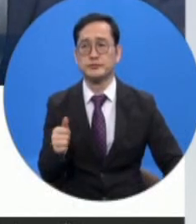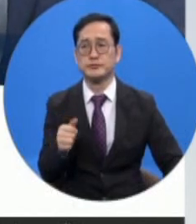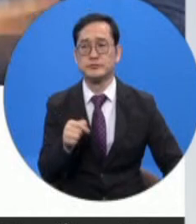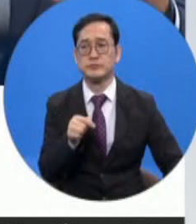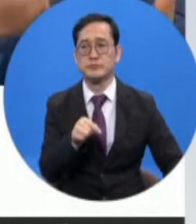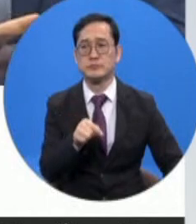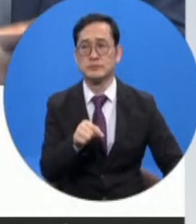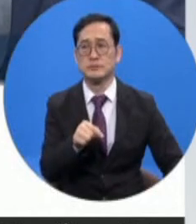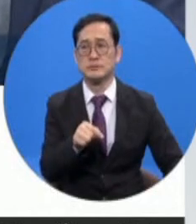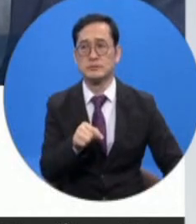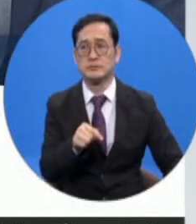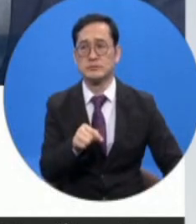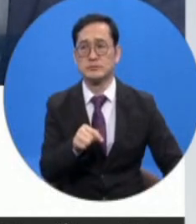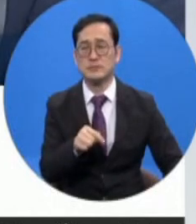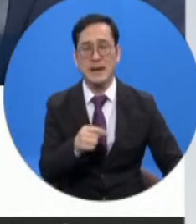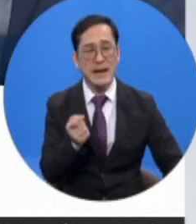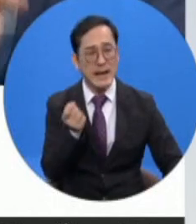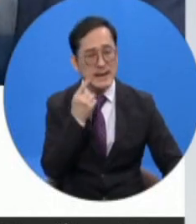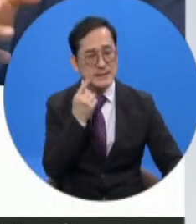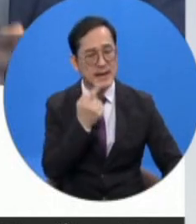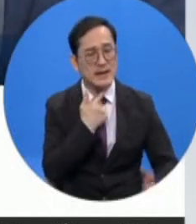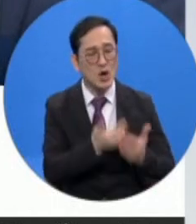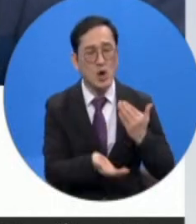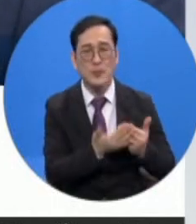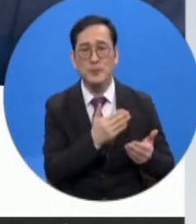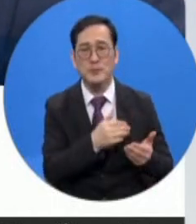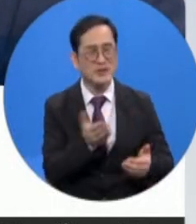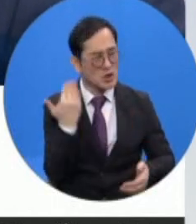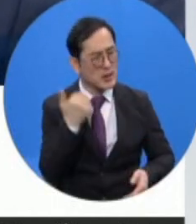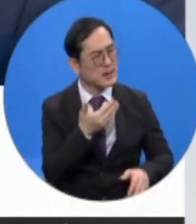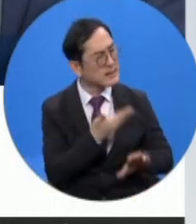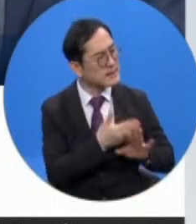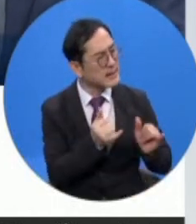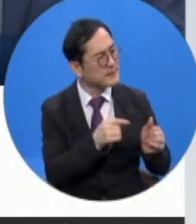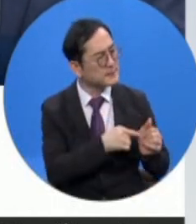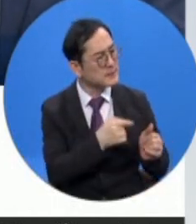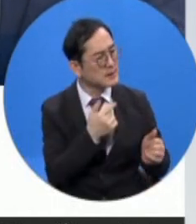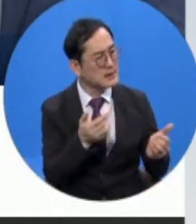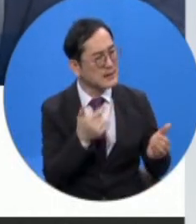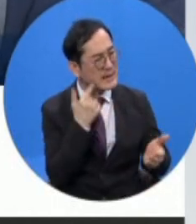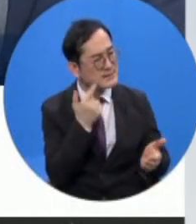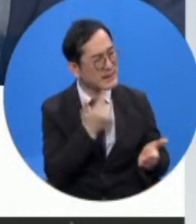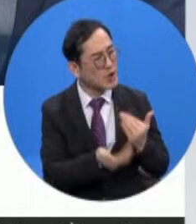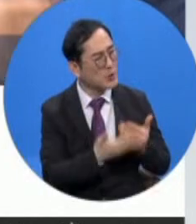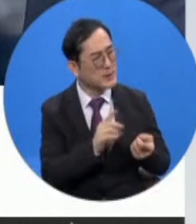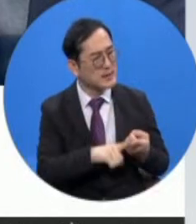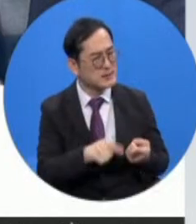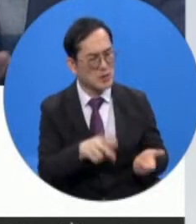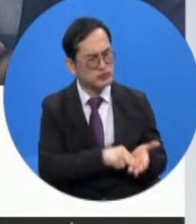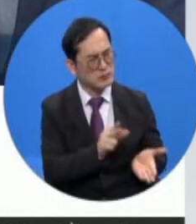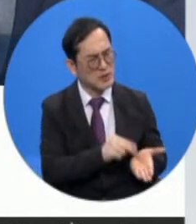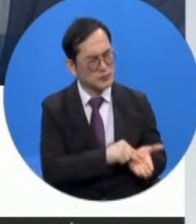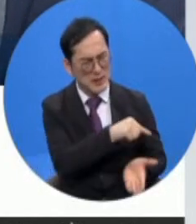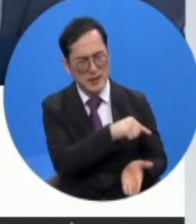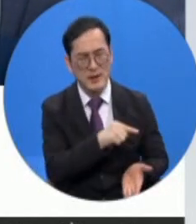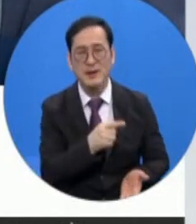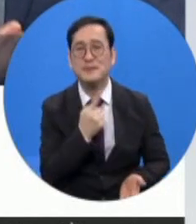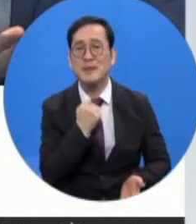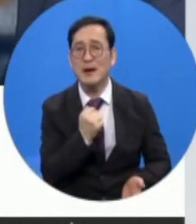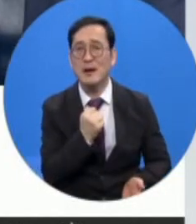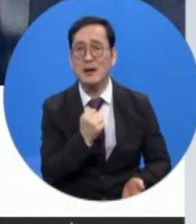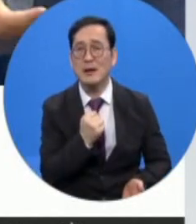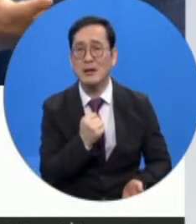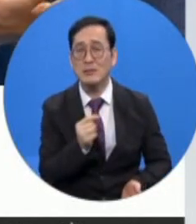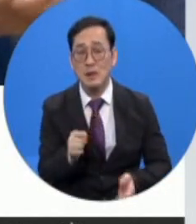그 허위 경력에 대해서도 다 문제 삼았다는 그런 부분이거든요. 이제 그렇기 때문에 그럼에도 불구하고 윤석열